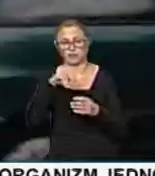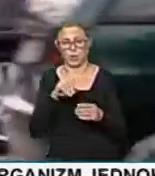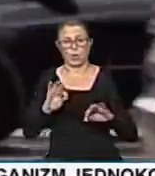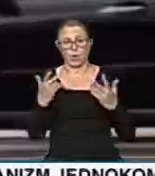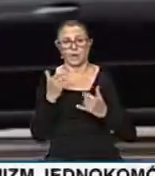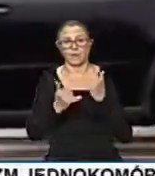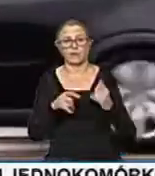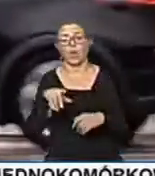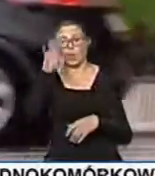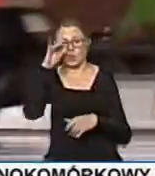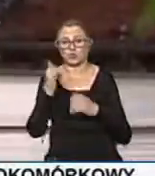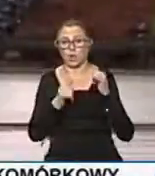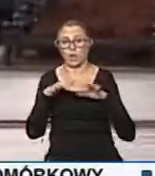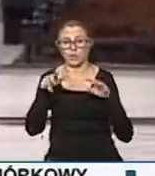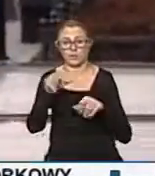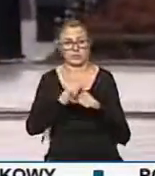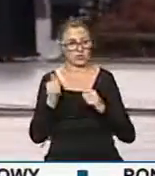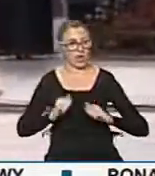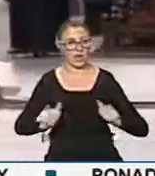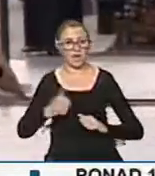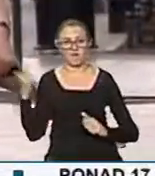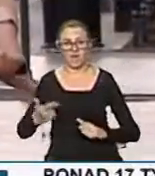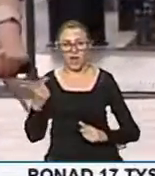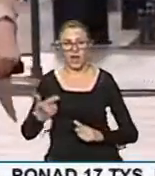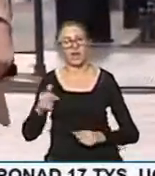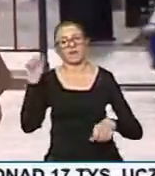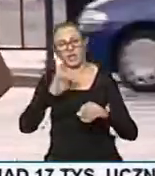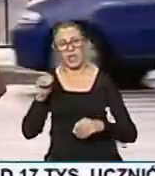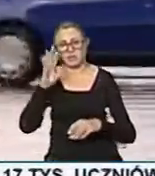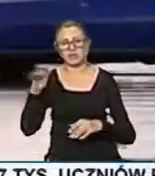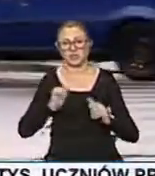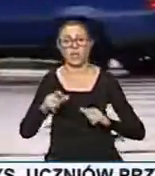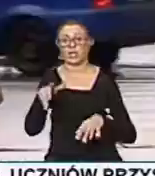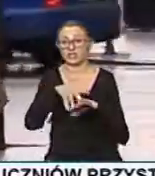Na łódzki rower publiczny łodzianie czekali 2 lata i jeszcze muszą trochę poczekać,